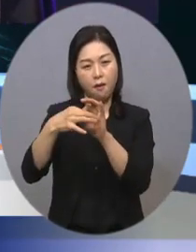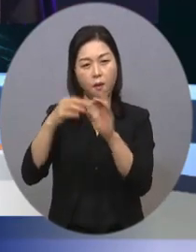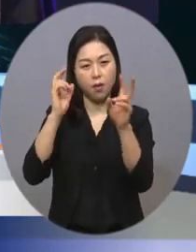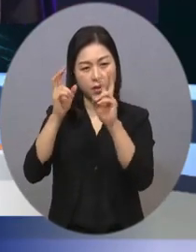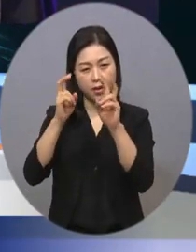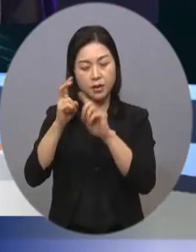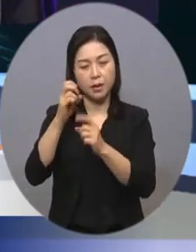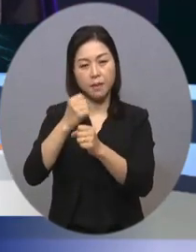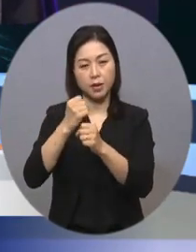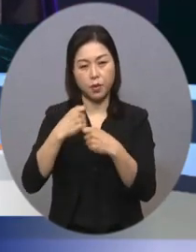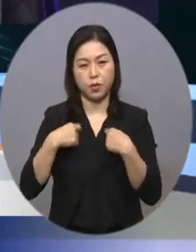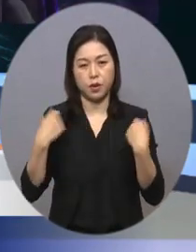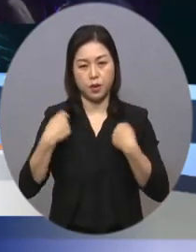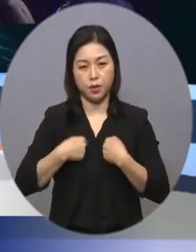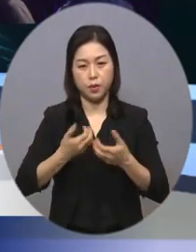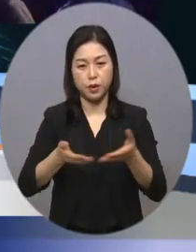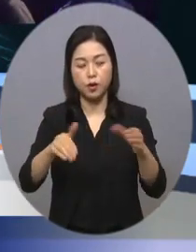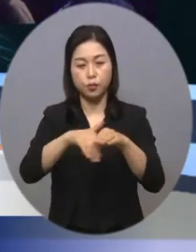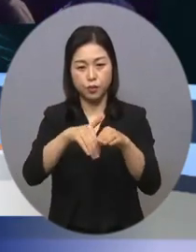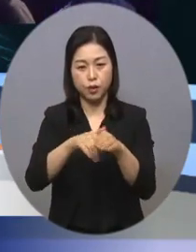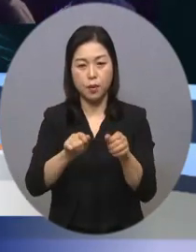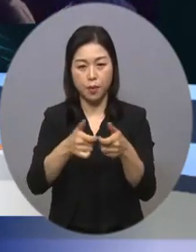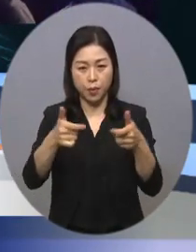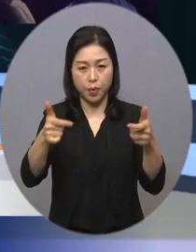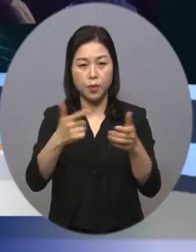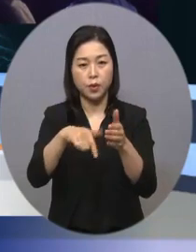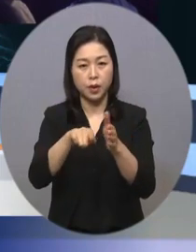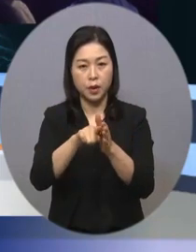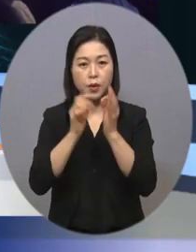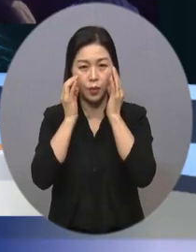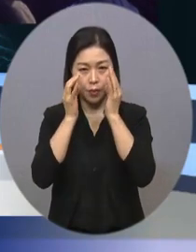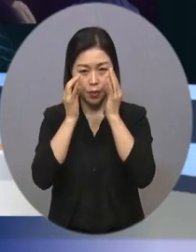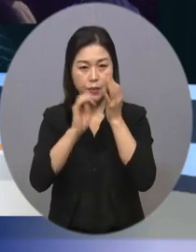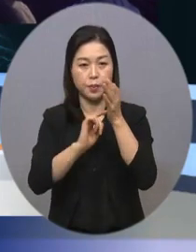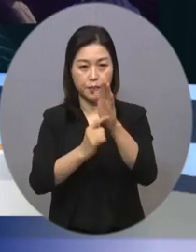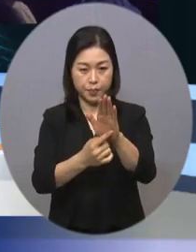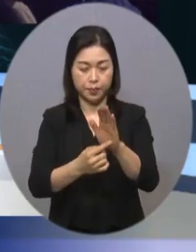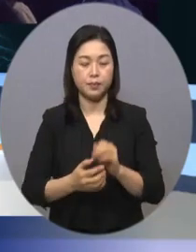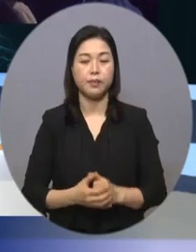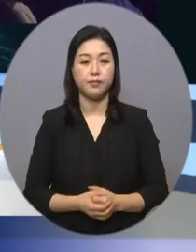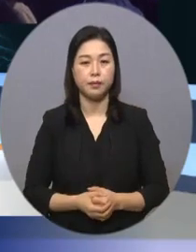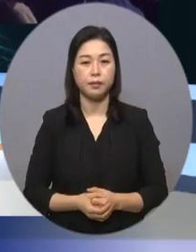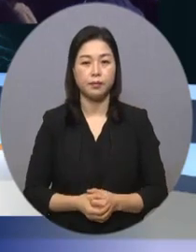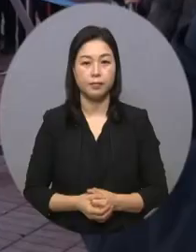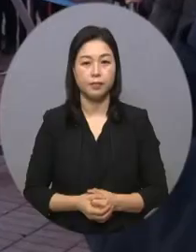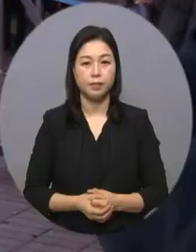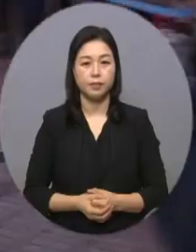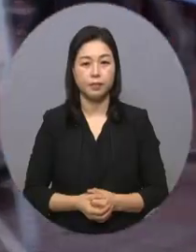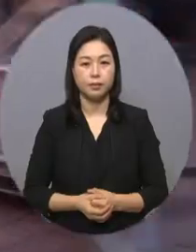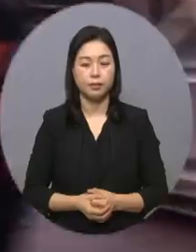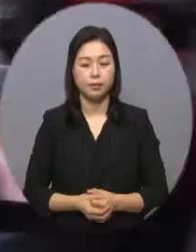의상을 입고 나눔 문화 확산을 위해 나섰는데요. 현장에 권용찬 기자가 다녀왔습니다.